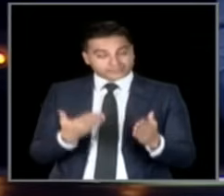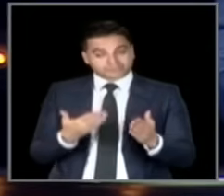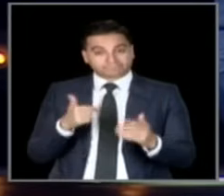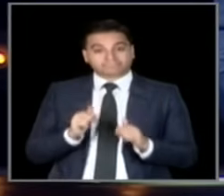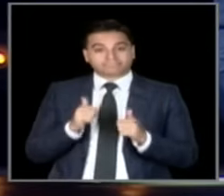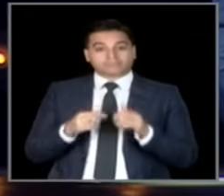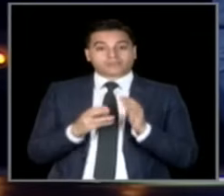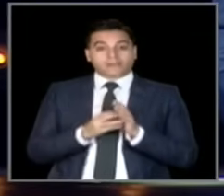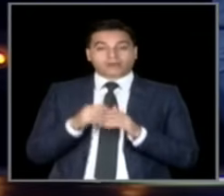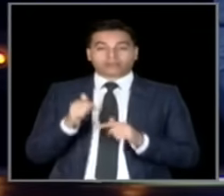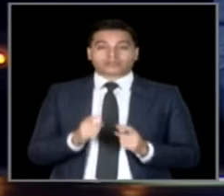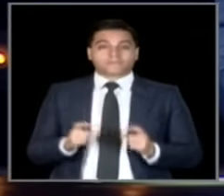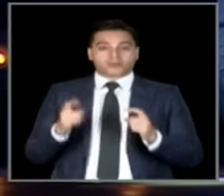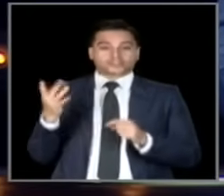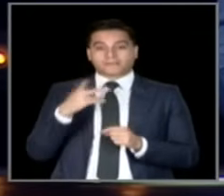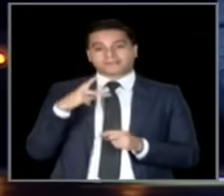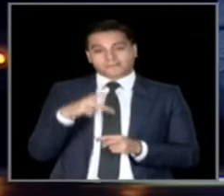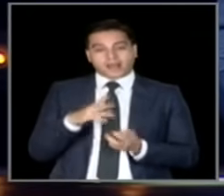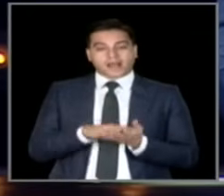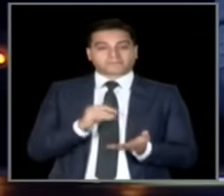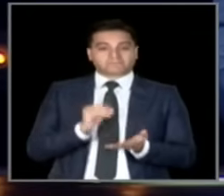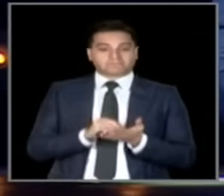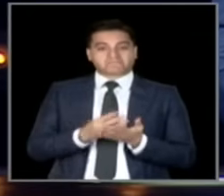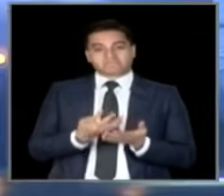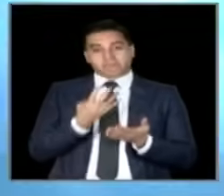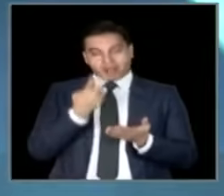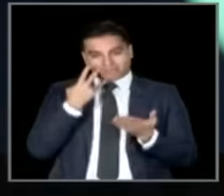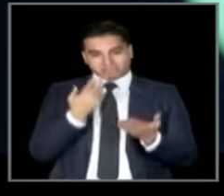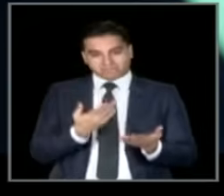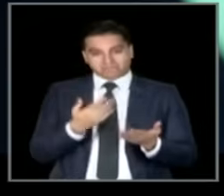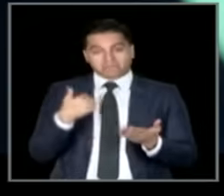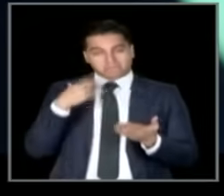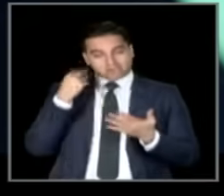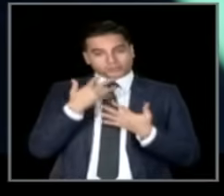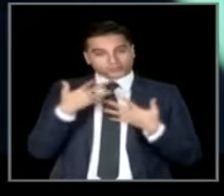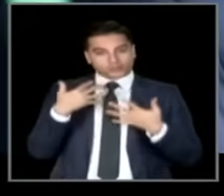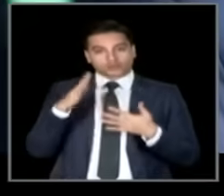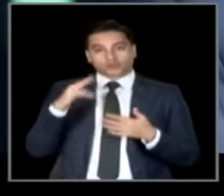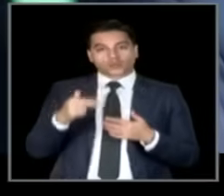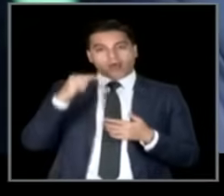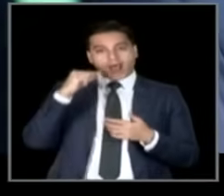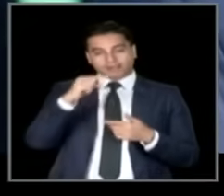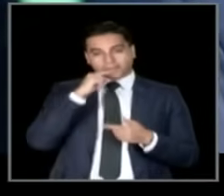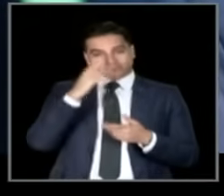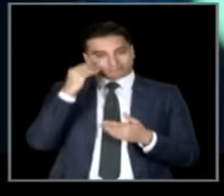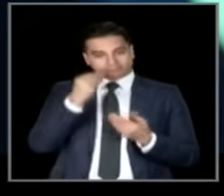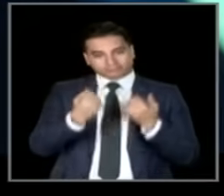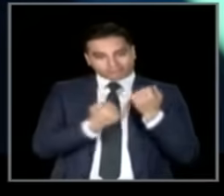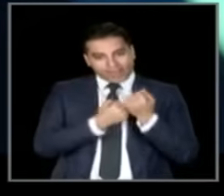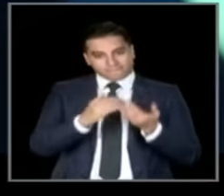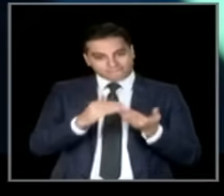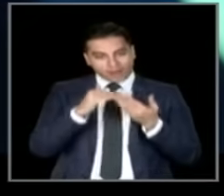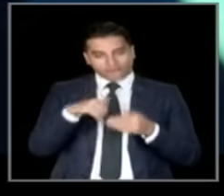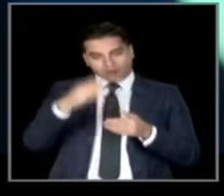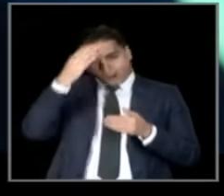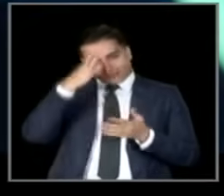هيمثل جامعة اسكندرية في ماتش النهاردة 8 طلاب، هبتدي منهم 4. سعيد من الناس الطيبة والمجتهدة واللي على طول بتشجعنا وبتحفزنا سواء كان